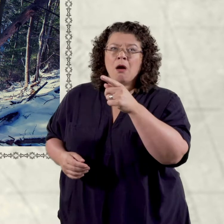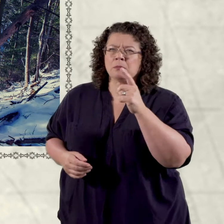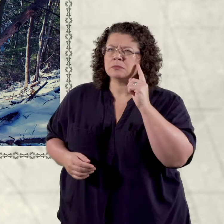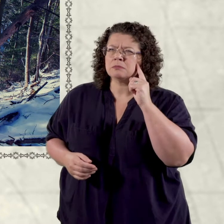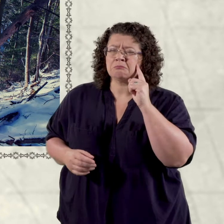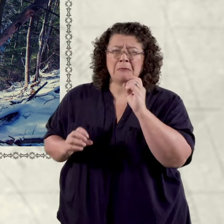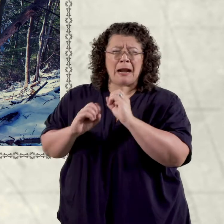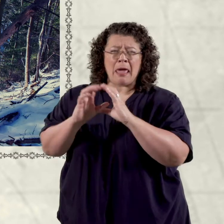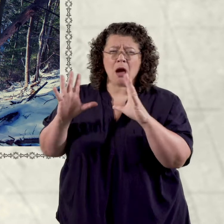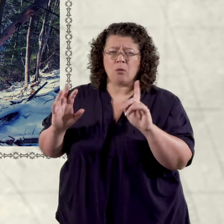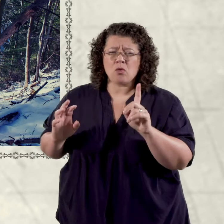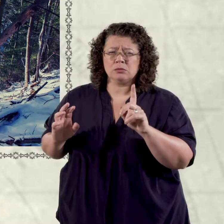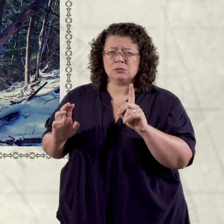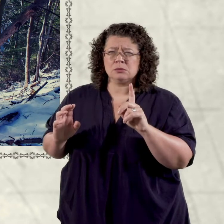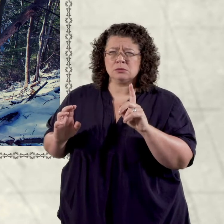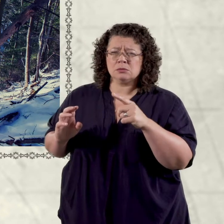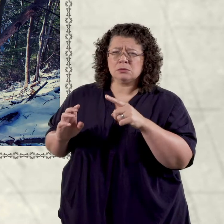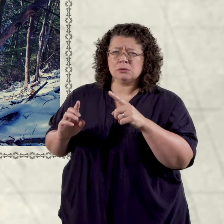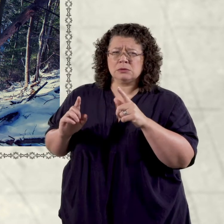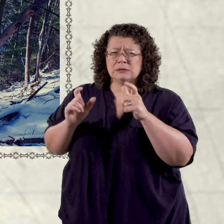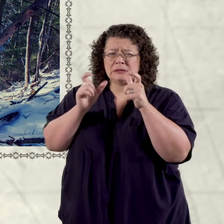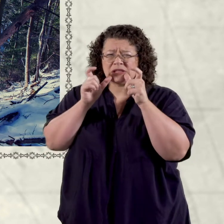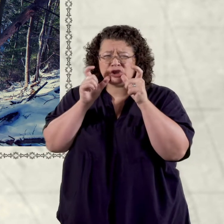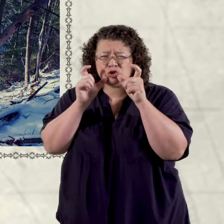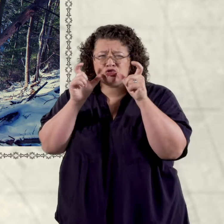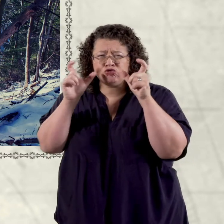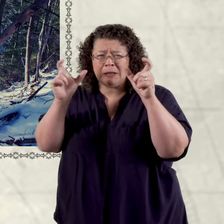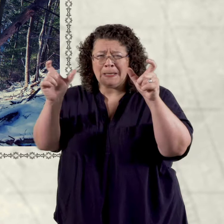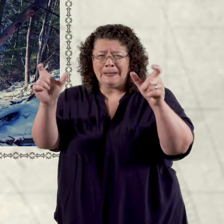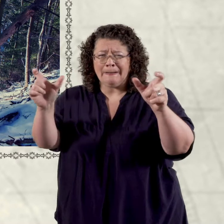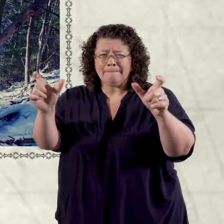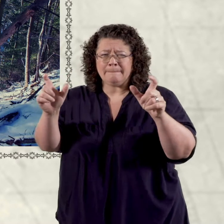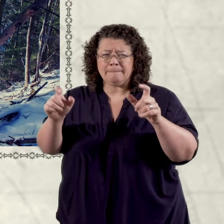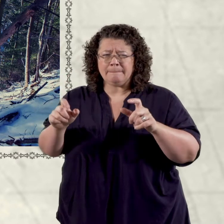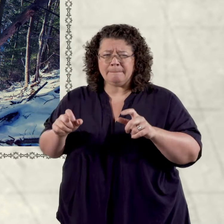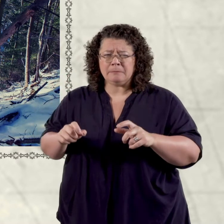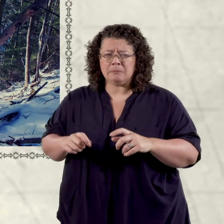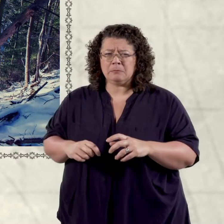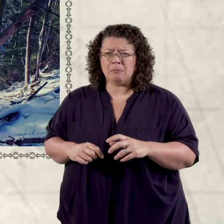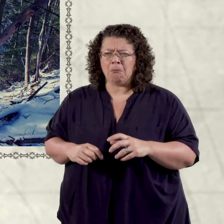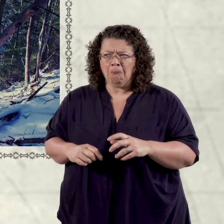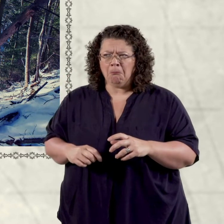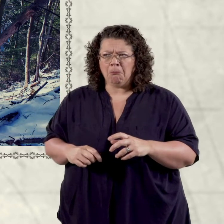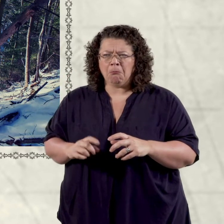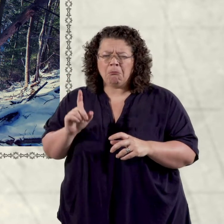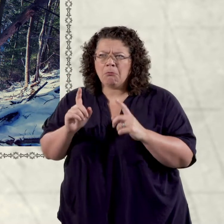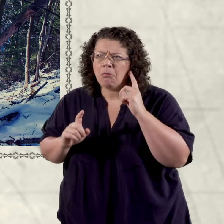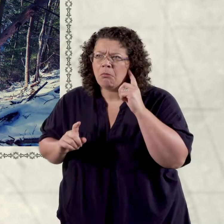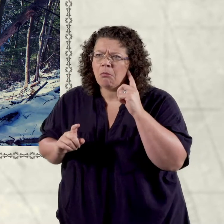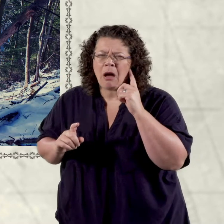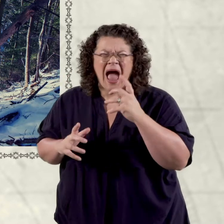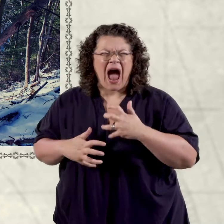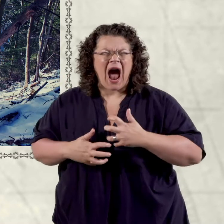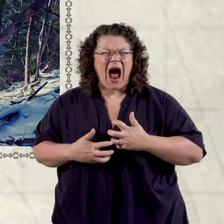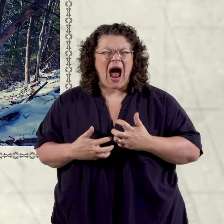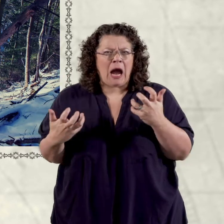Bloeddio cas. Sŵn ymladd a brwydro. Roedd swyddogion Lloegr wedi ymosod ar y gwersyll lle